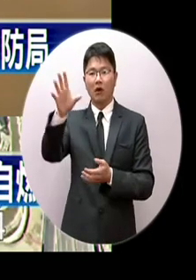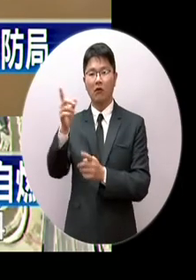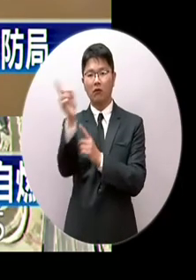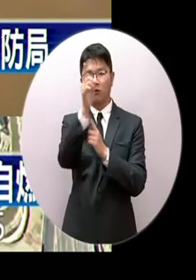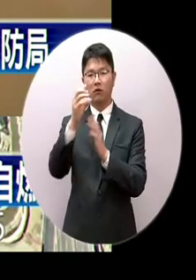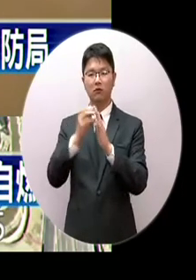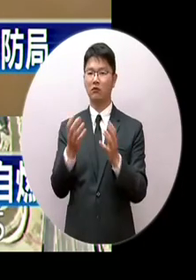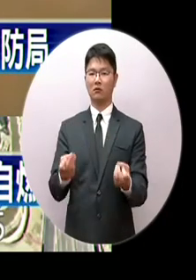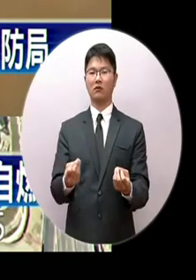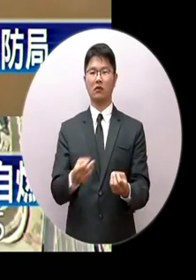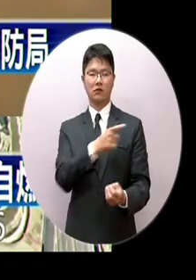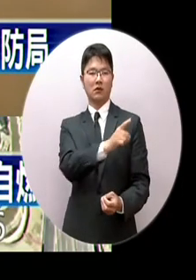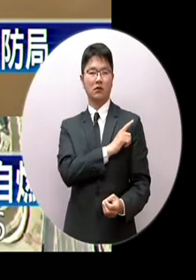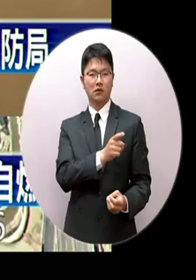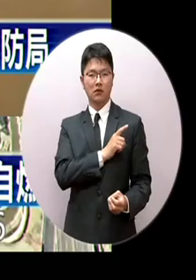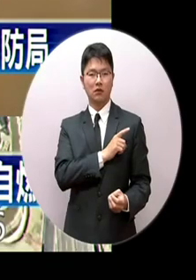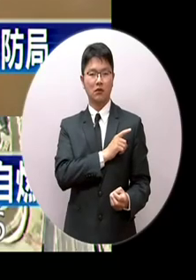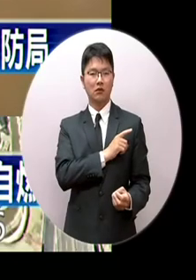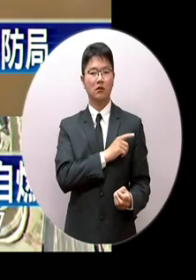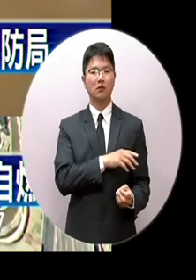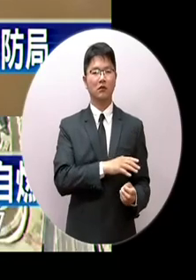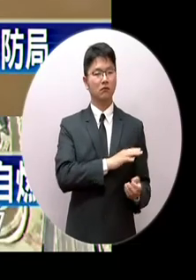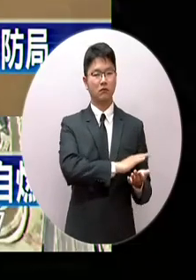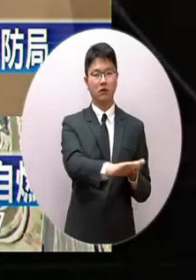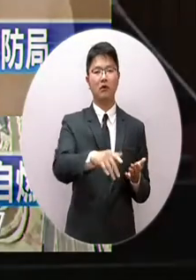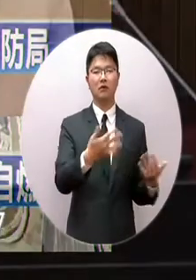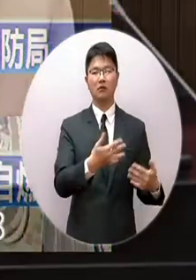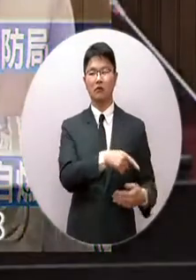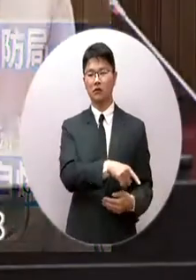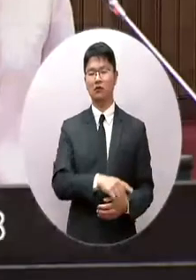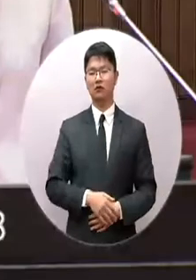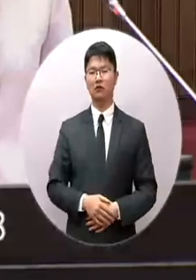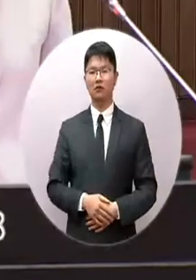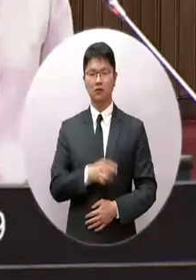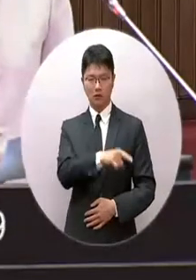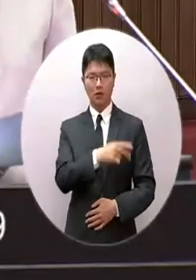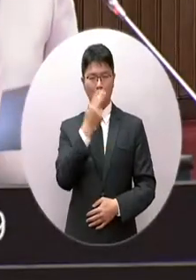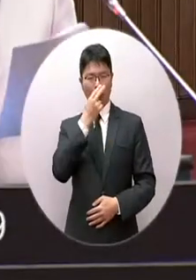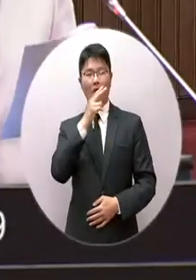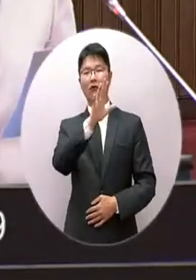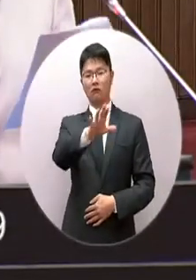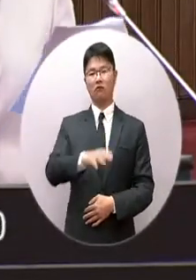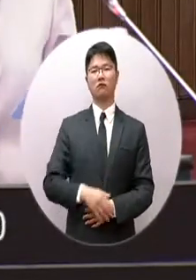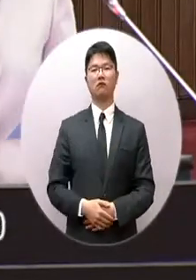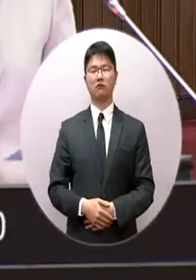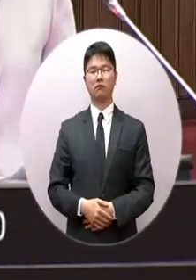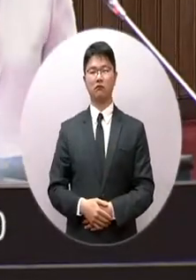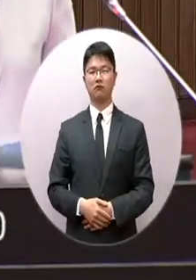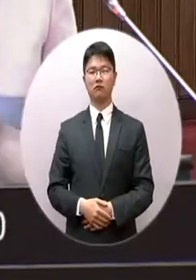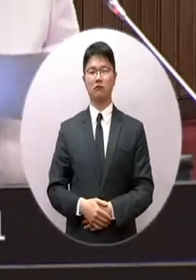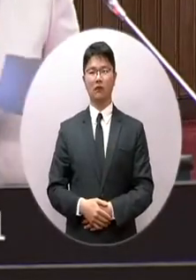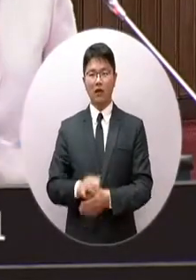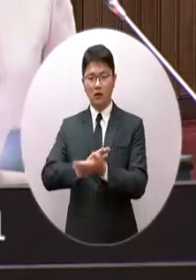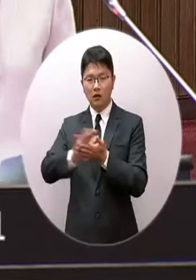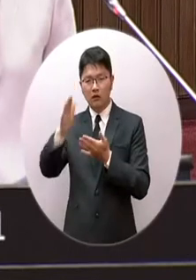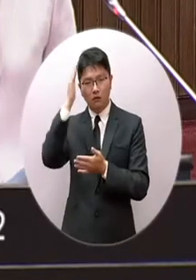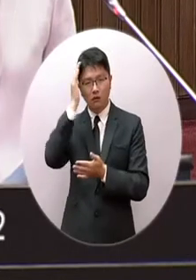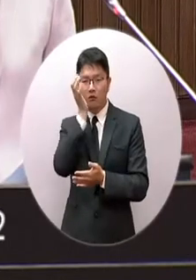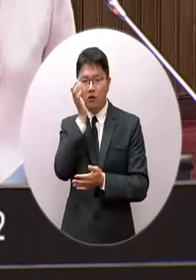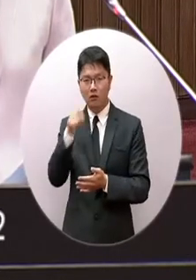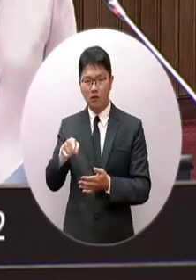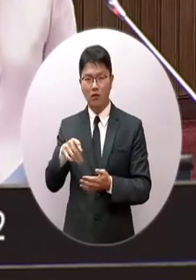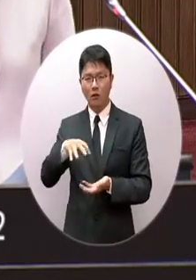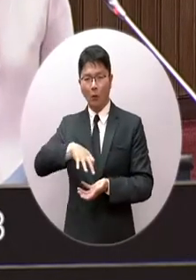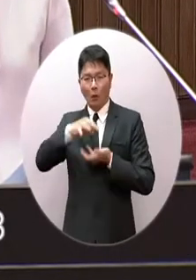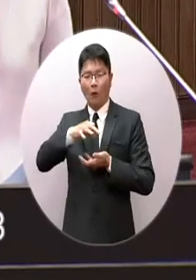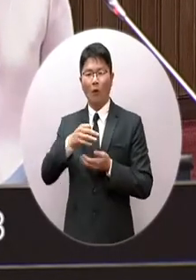局耶，它自己去处理，这个一样有危险啊，就像你讲的，所干净的煤也一样有危